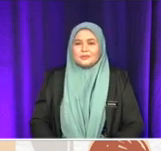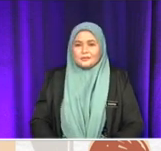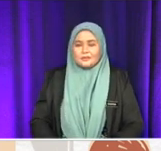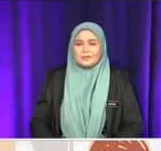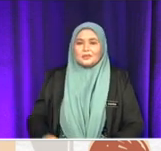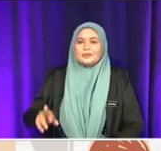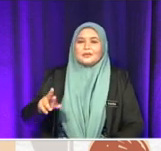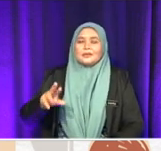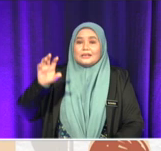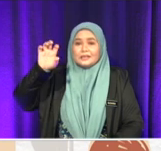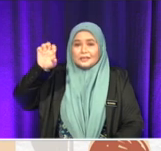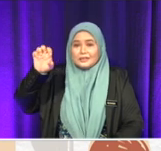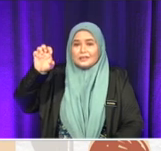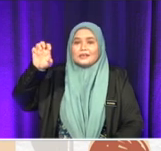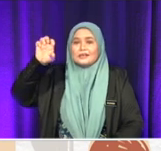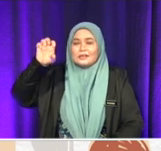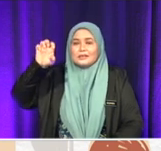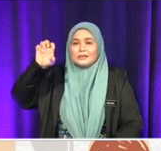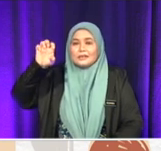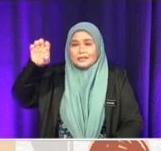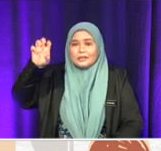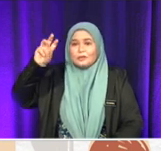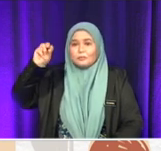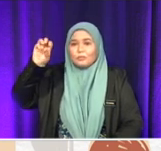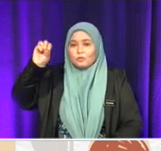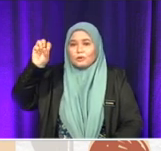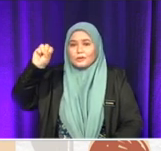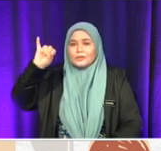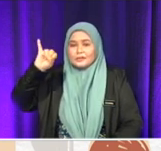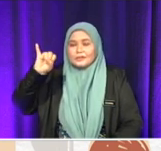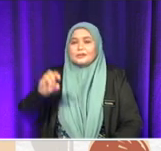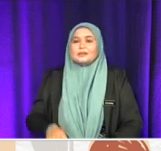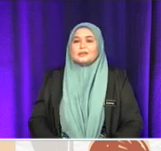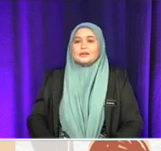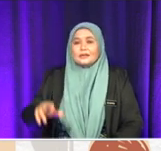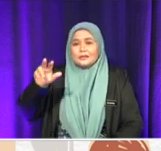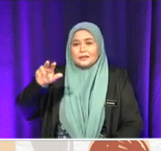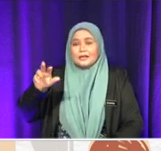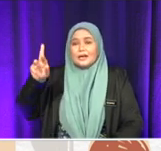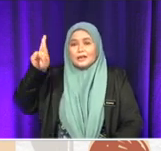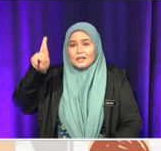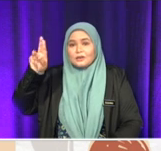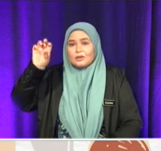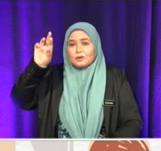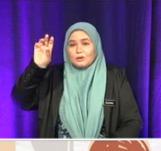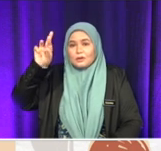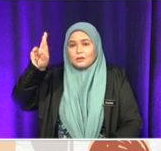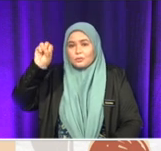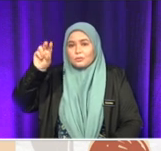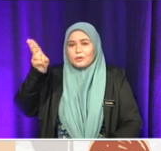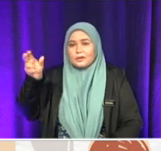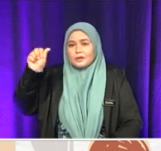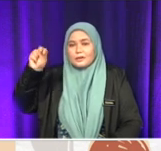yang kedua I emosi yang ketiga R rohani dan